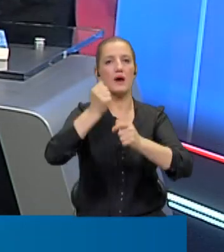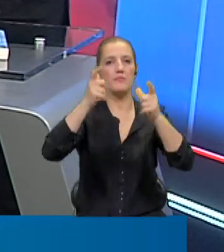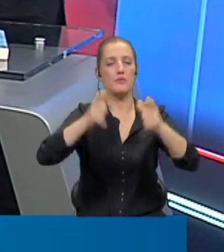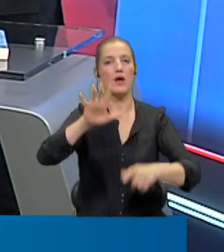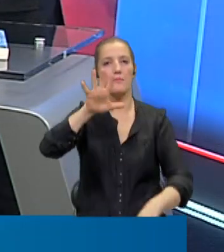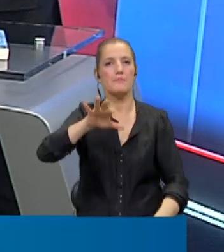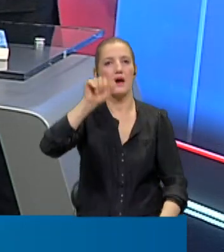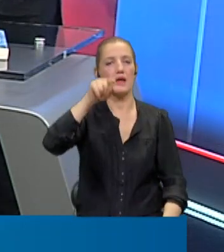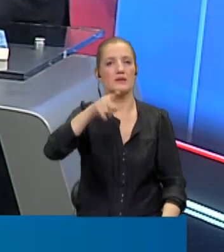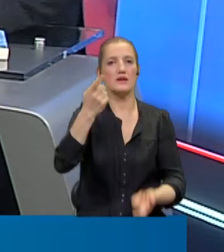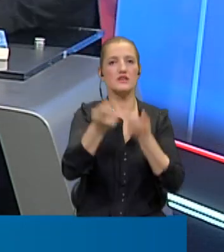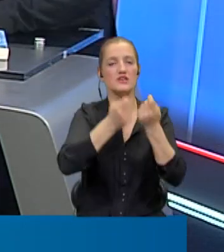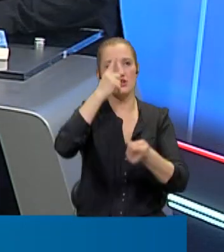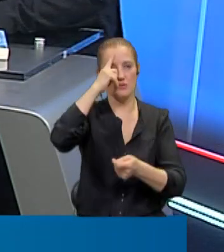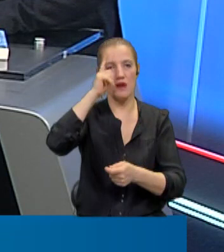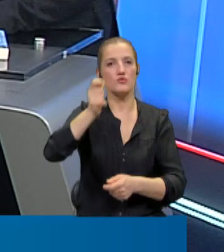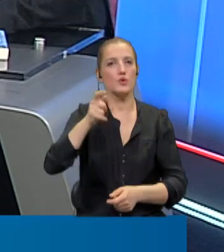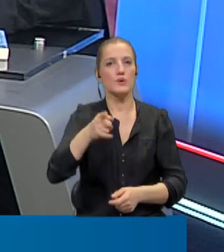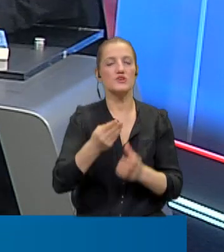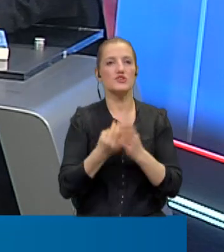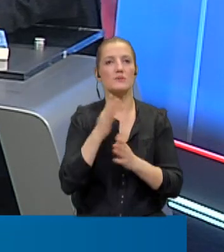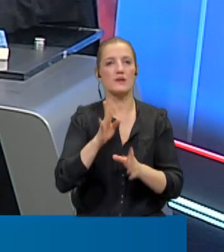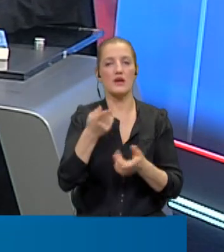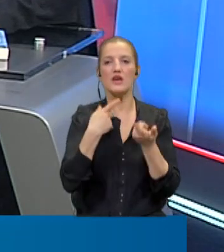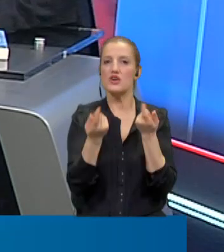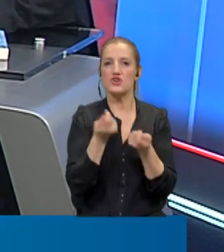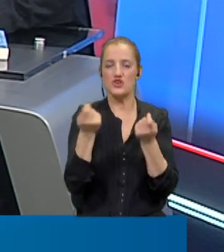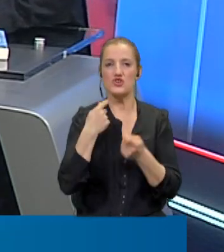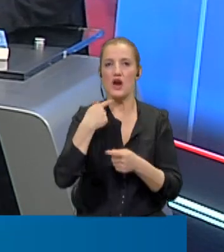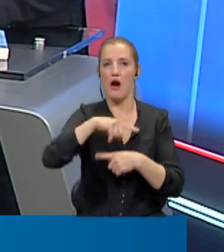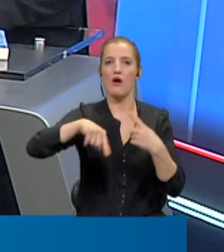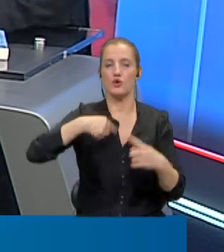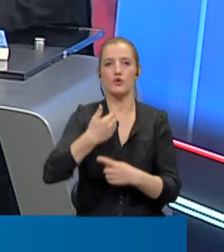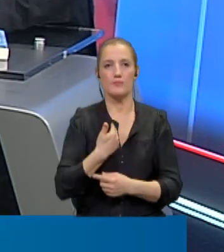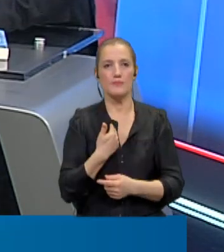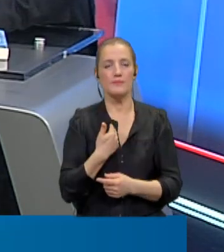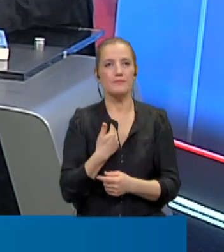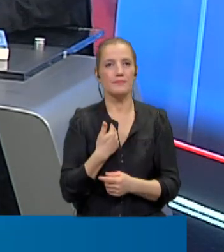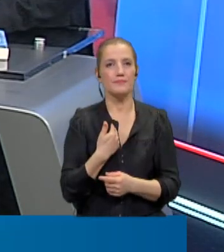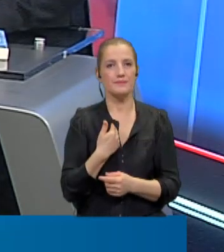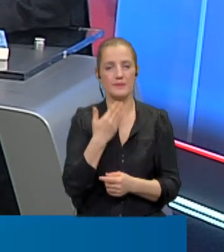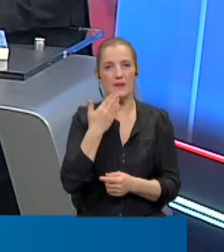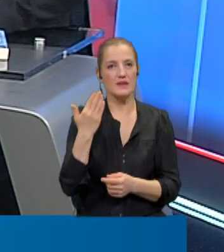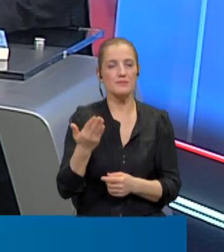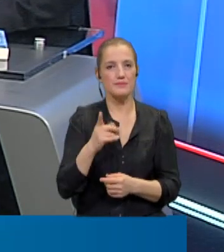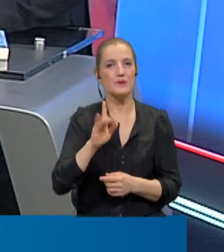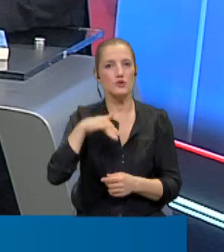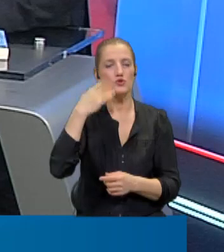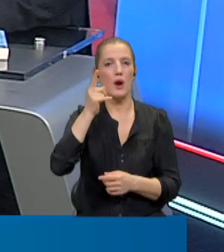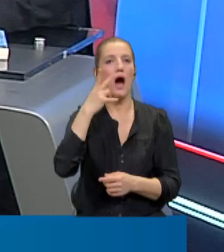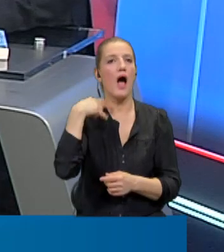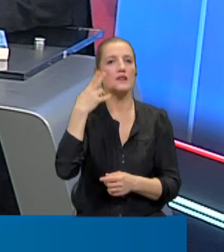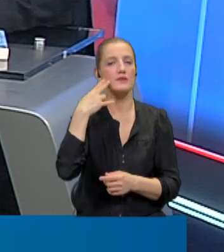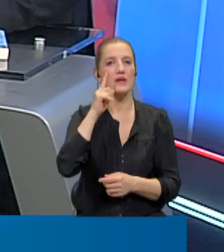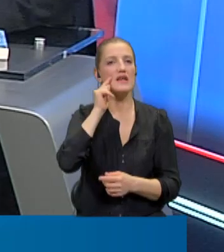merkezlerine hiç başvuru hazırlamadım Evet dedim ki Ben iş arıyorum ülke Ondan sonra işte bir